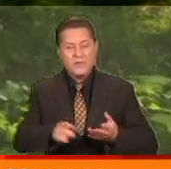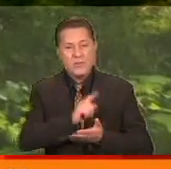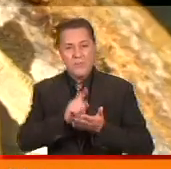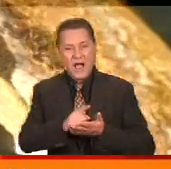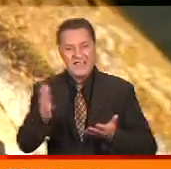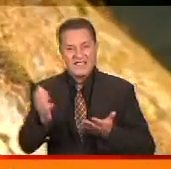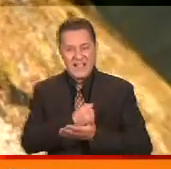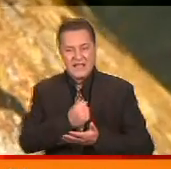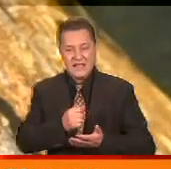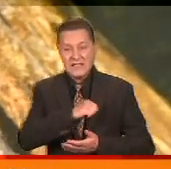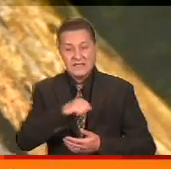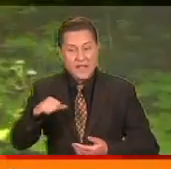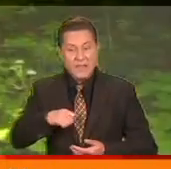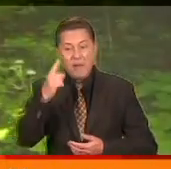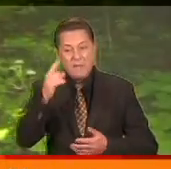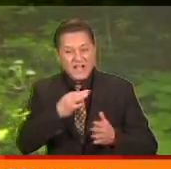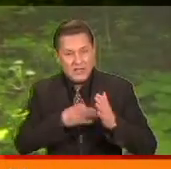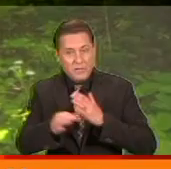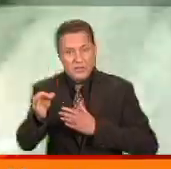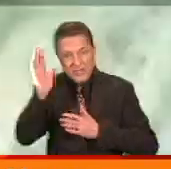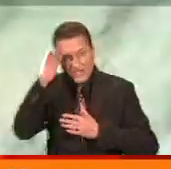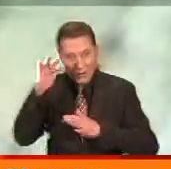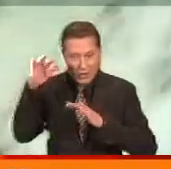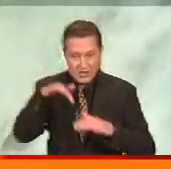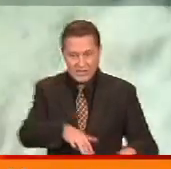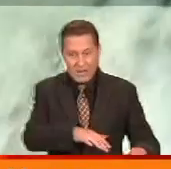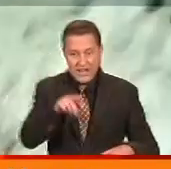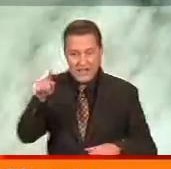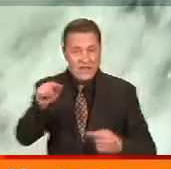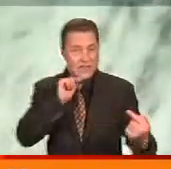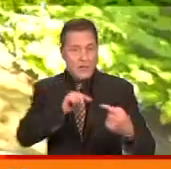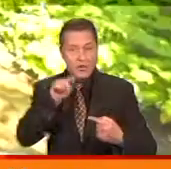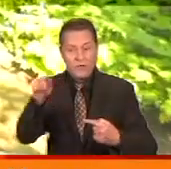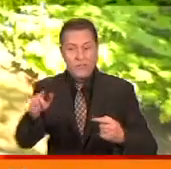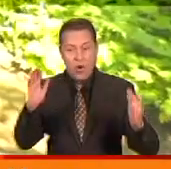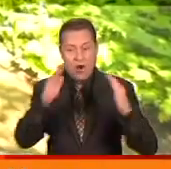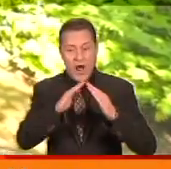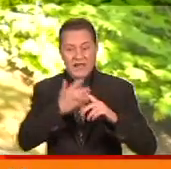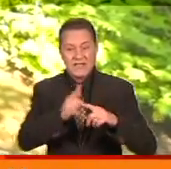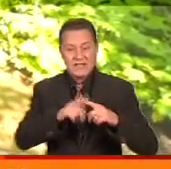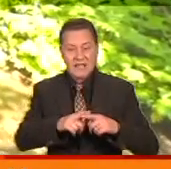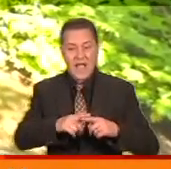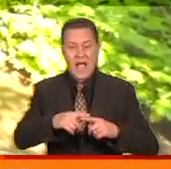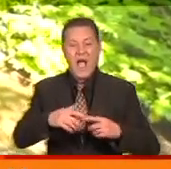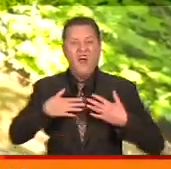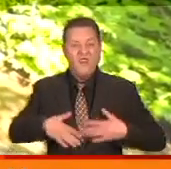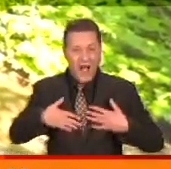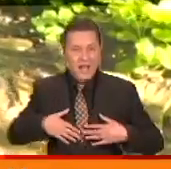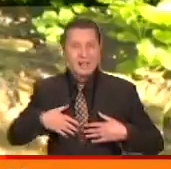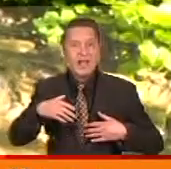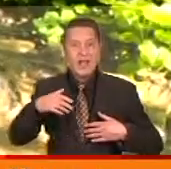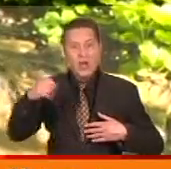запам'ятовуйте, що є поруч. Перша підказка – водоспад. Він просто навпроти його хати. І це його і душ, і ванна, і джерело питної